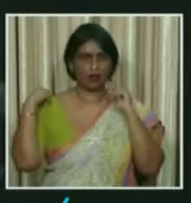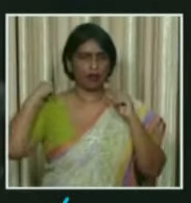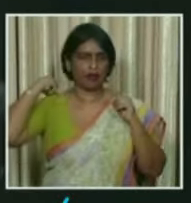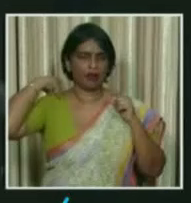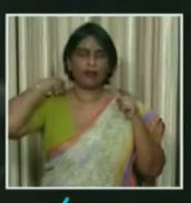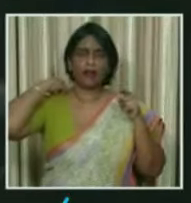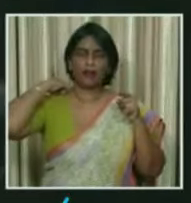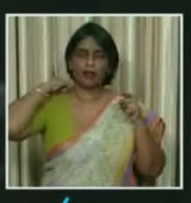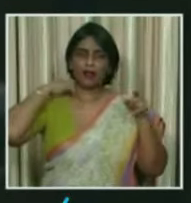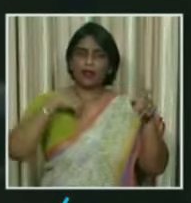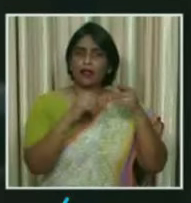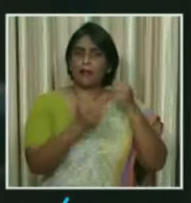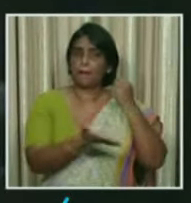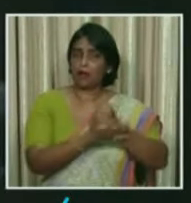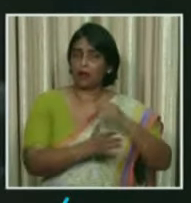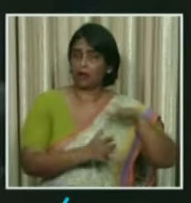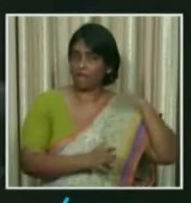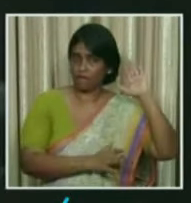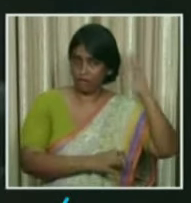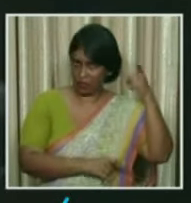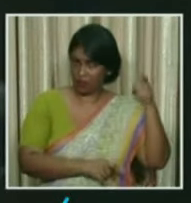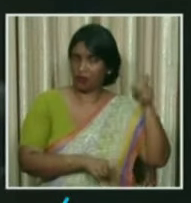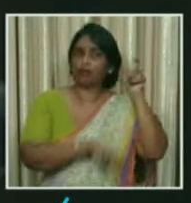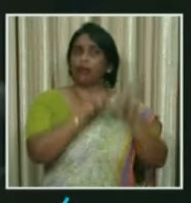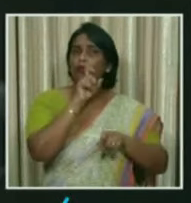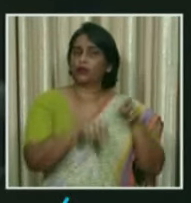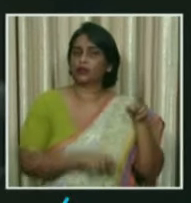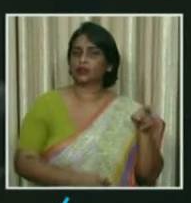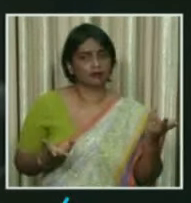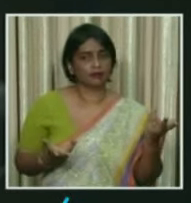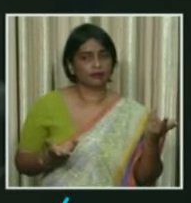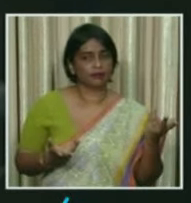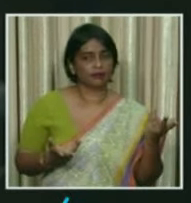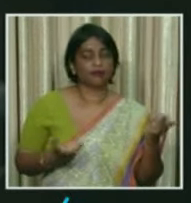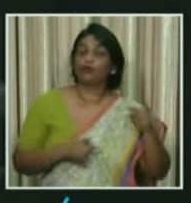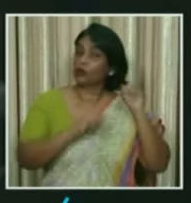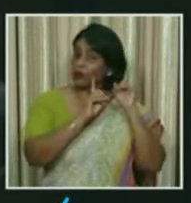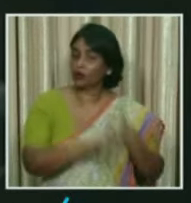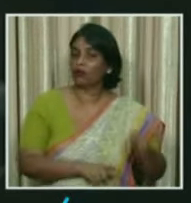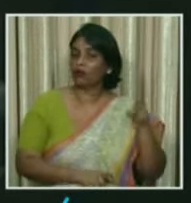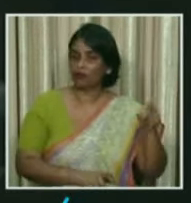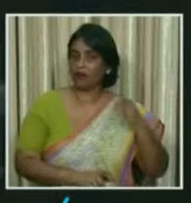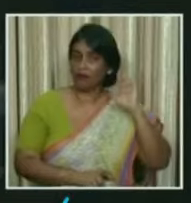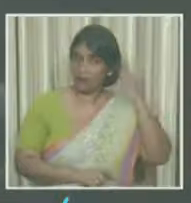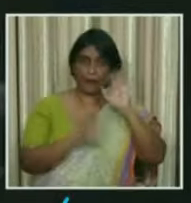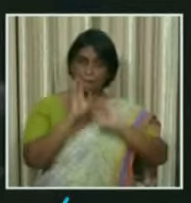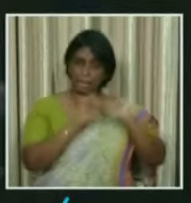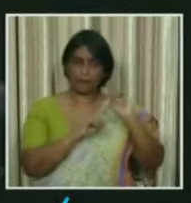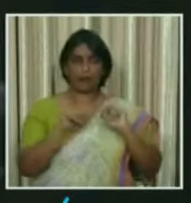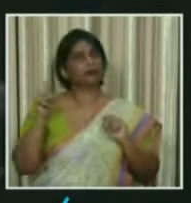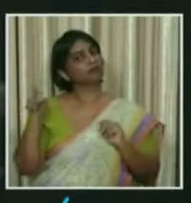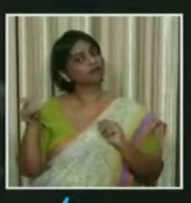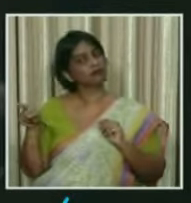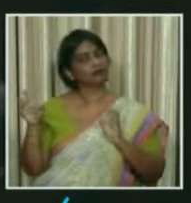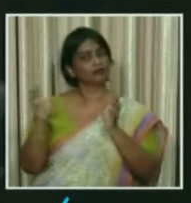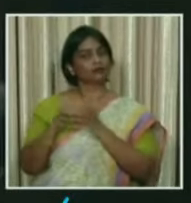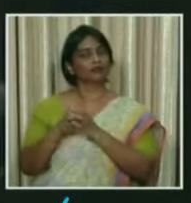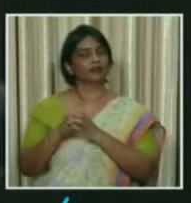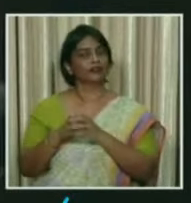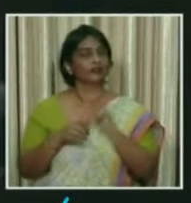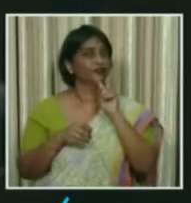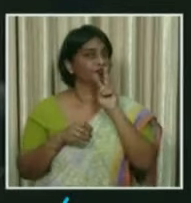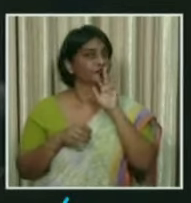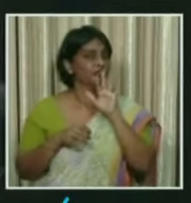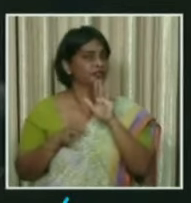බැංකුවේ ඉන්නේ අමුතු සේවකයින් ජාතියක්ද, අමුතු ජීවීන් කොට්ටාසයක්ද, ඒ අයට දැනෙන්නේ අමුතු බඩගින්නක්ද, එක්තරා කණ්ඩායමකට විතරක්